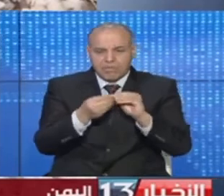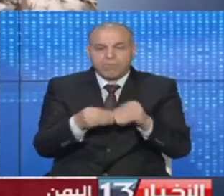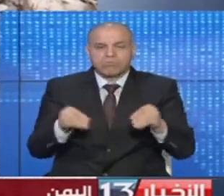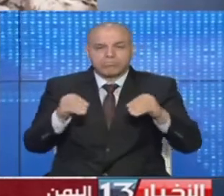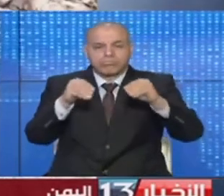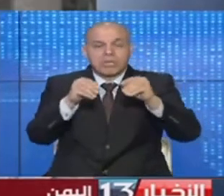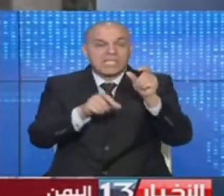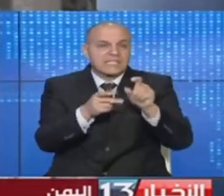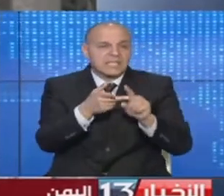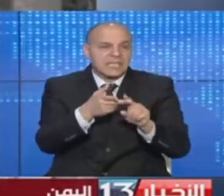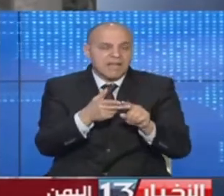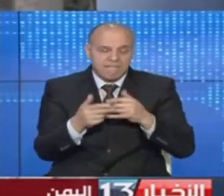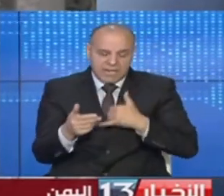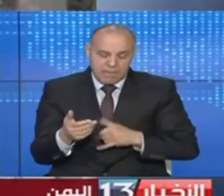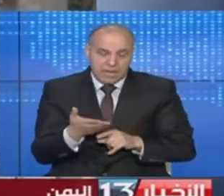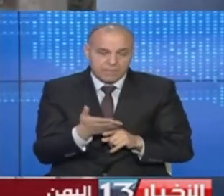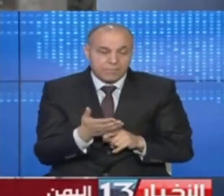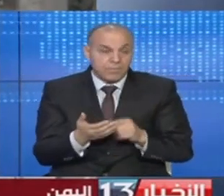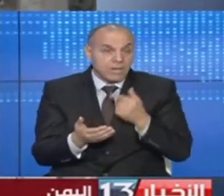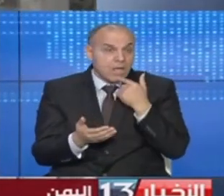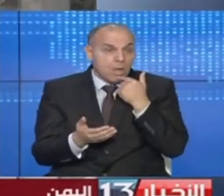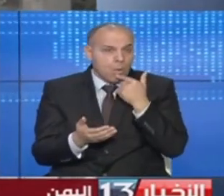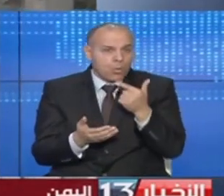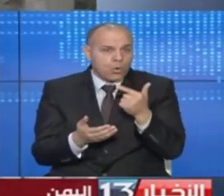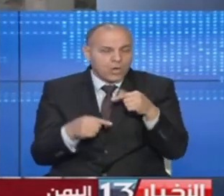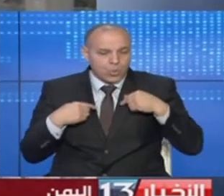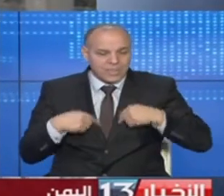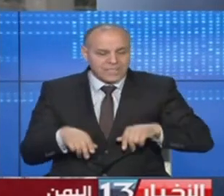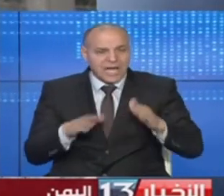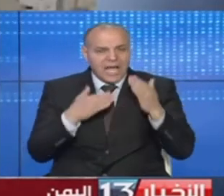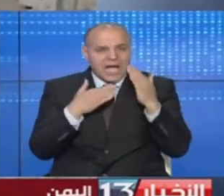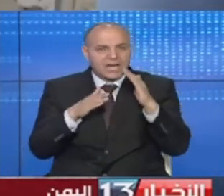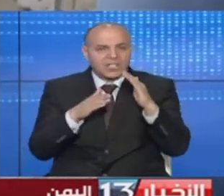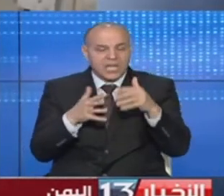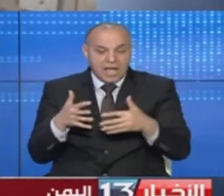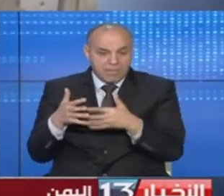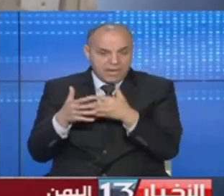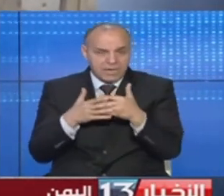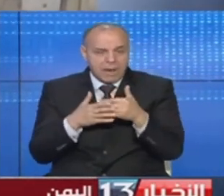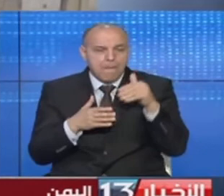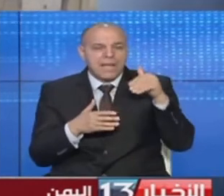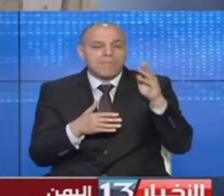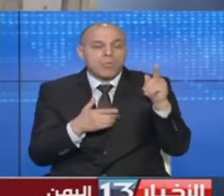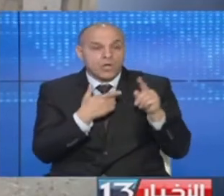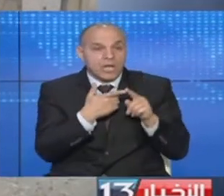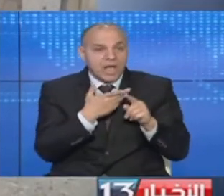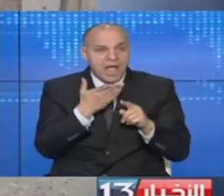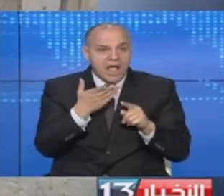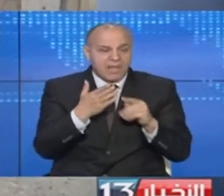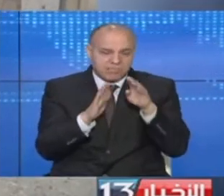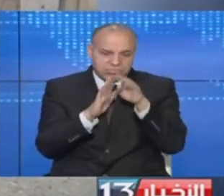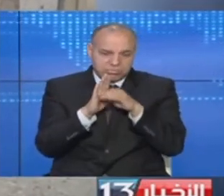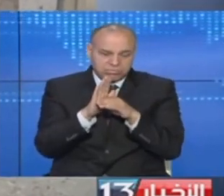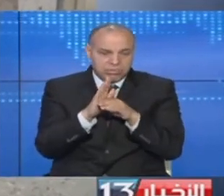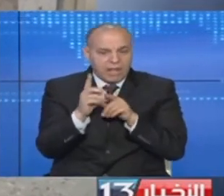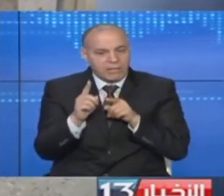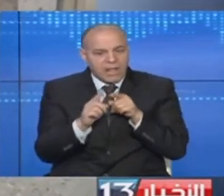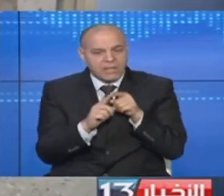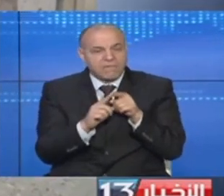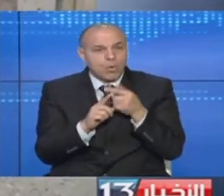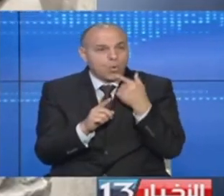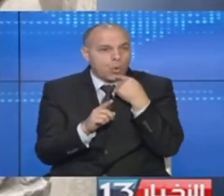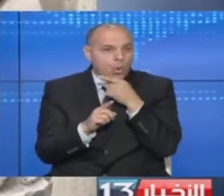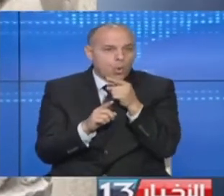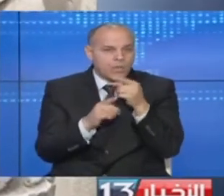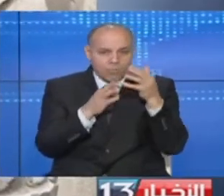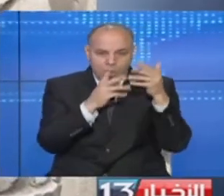الأزمة الإنسانية في هذا البلد. واعتبر وزير الخارجية الأمريكي مايك بومبيو أن هذا التصنيف يهدف إلى ما